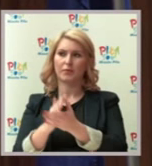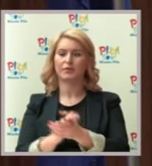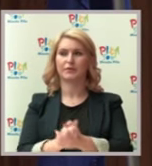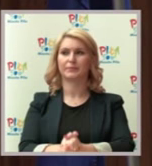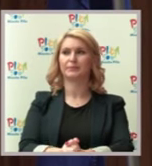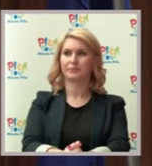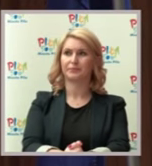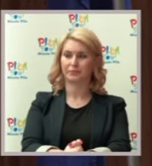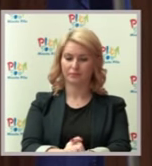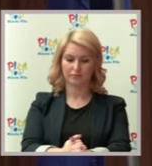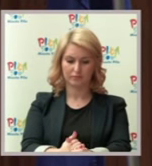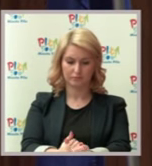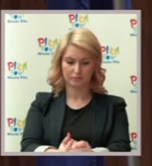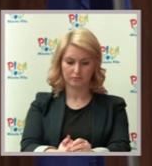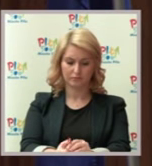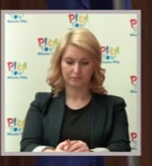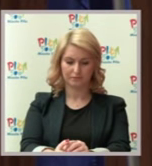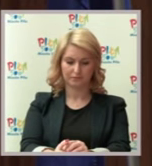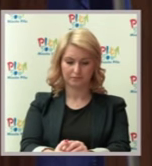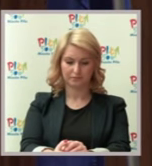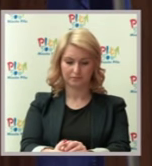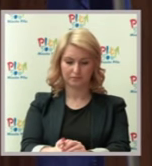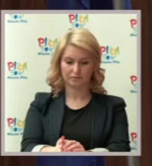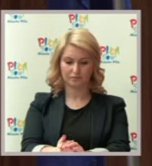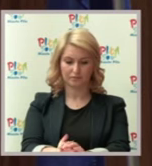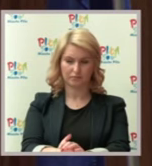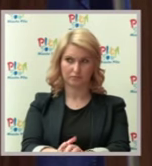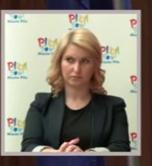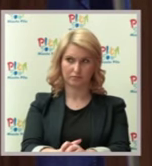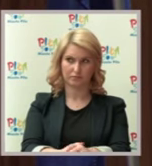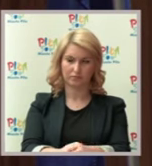mam nadzieję, że takaż też będzie.